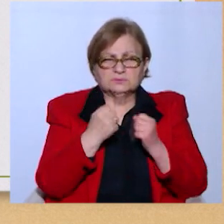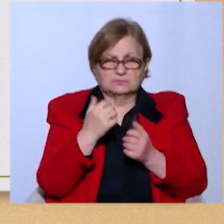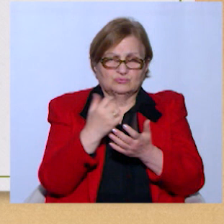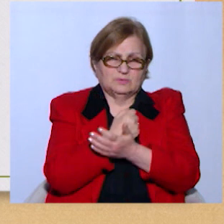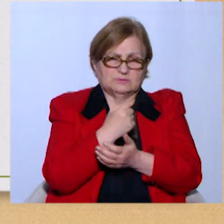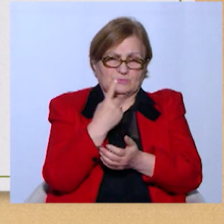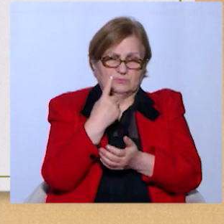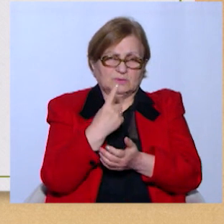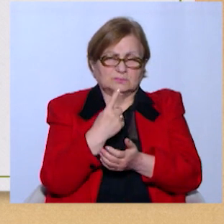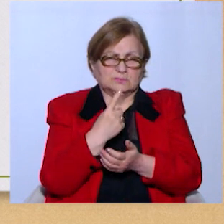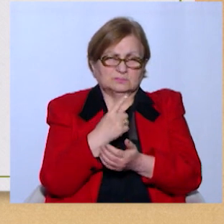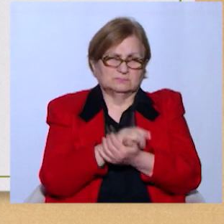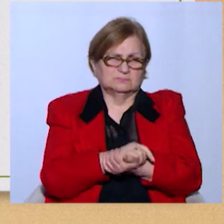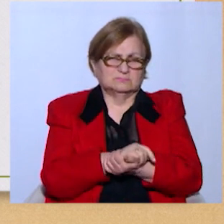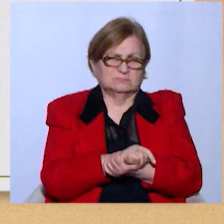საპოვნი.